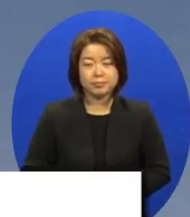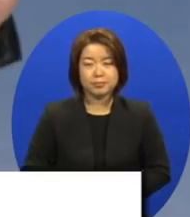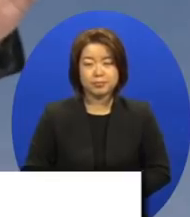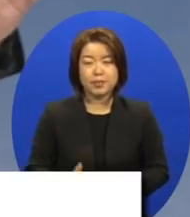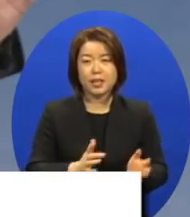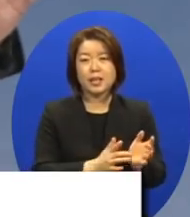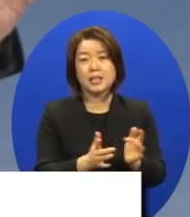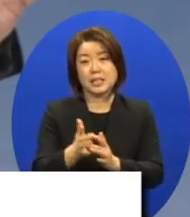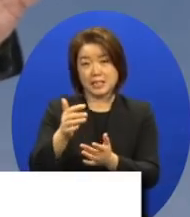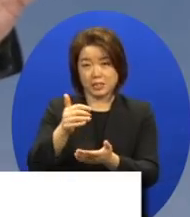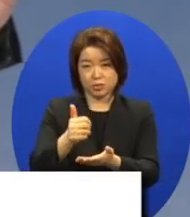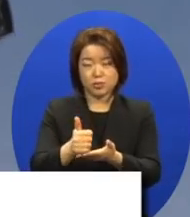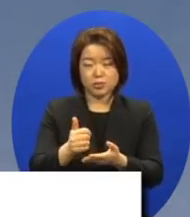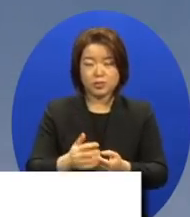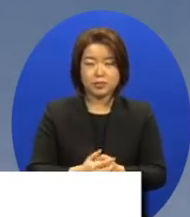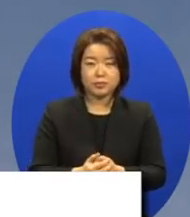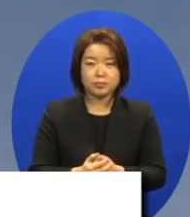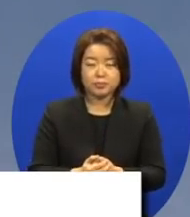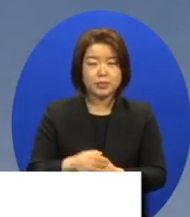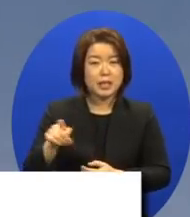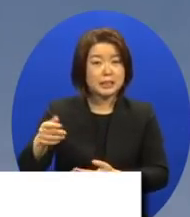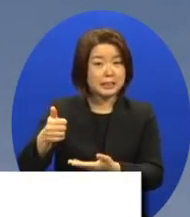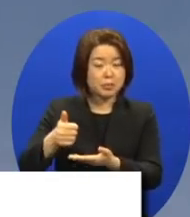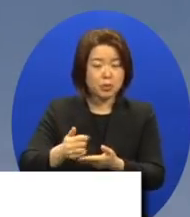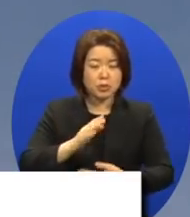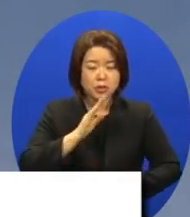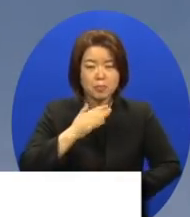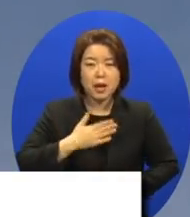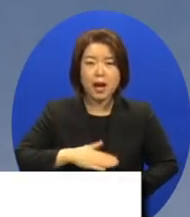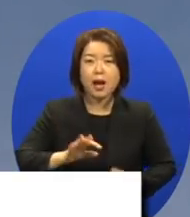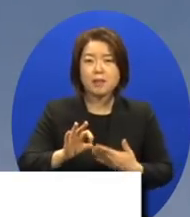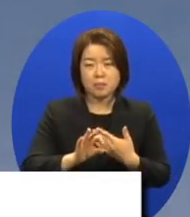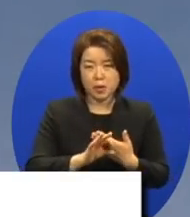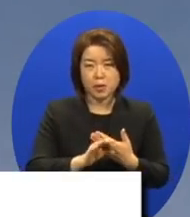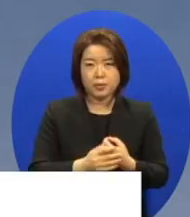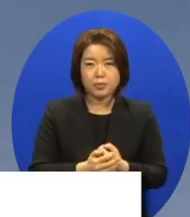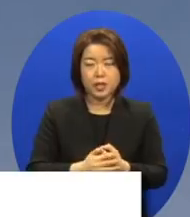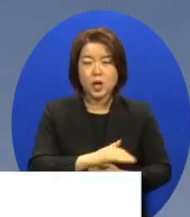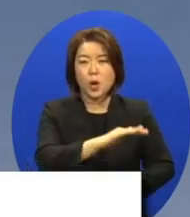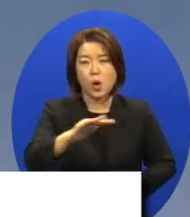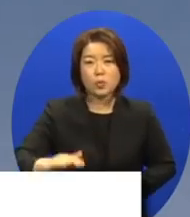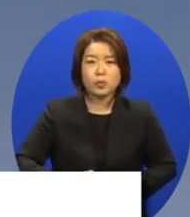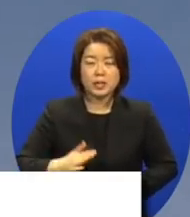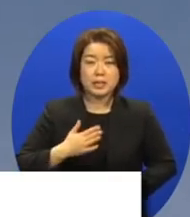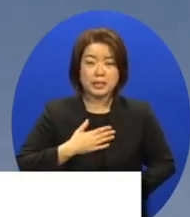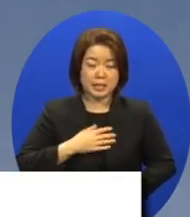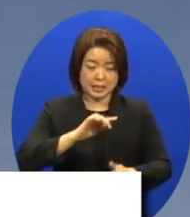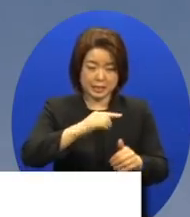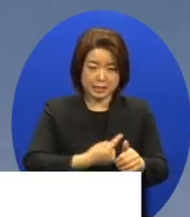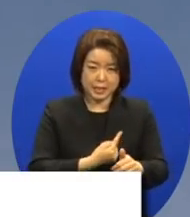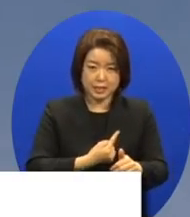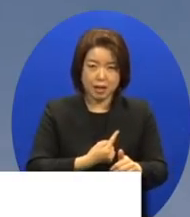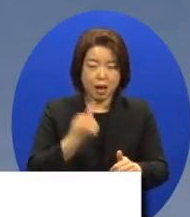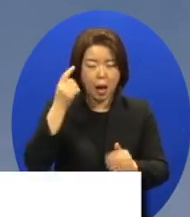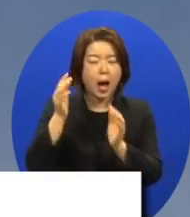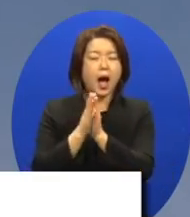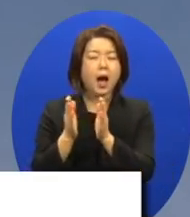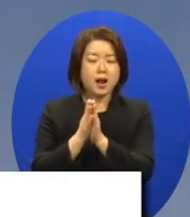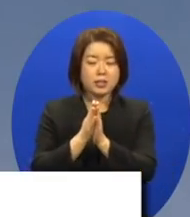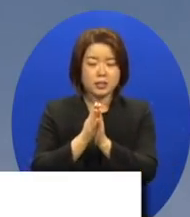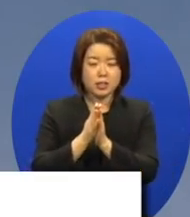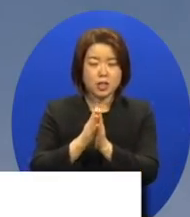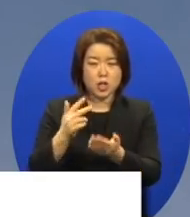예수 그리스 그분을 정말 알고 나면 우리는 스스로 자발적으로 예수님의 종이